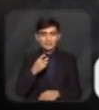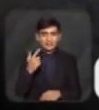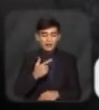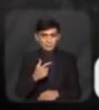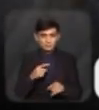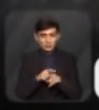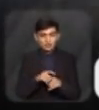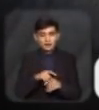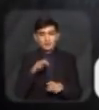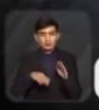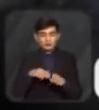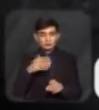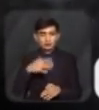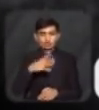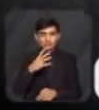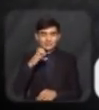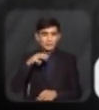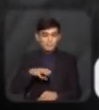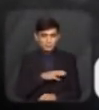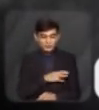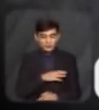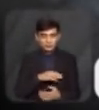сантиметра. Ухудшение его состояния началось после